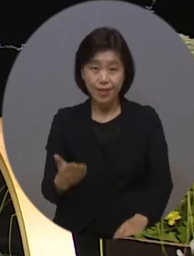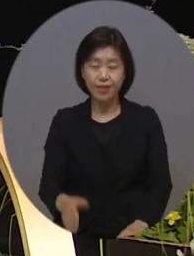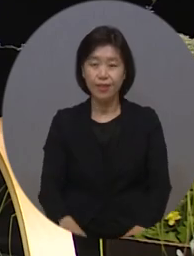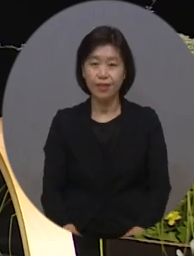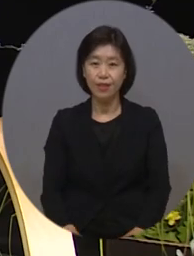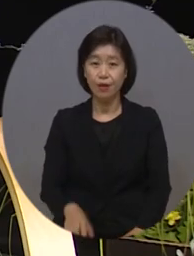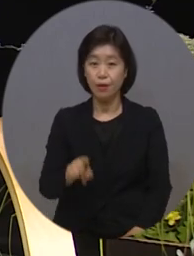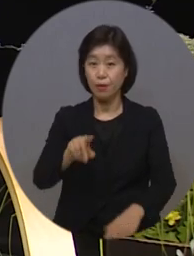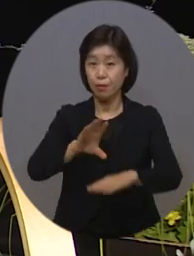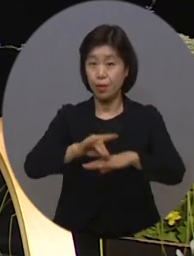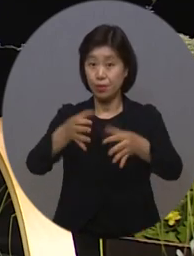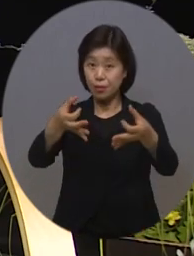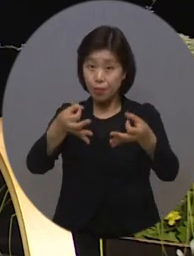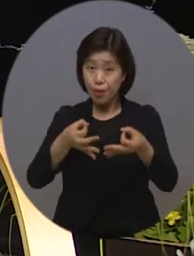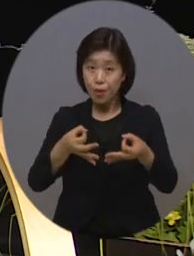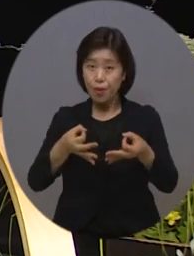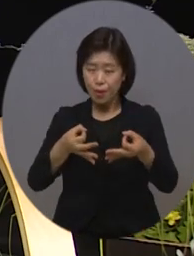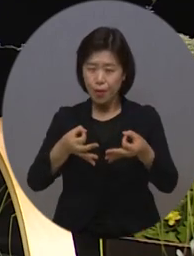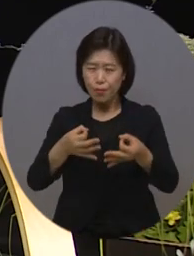이 방송을 보시면 연락 주세요.